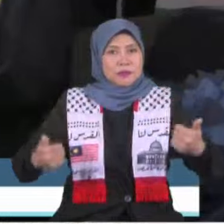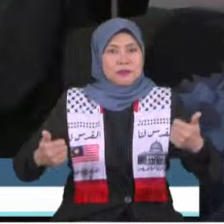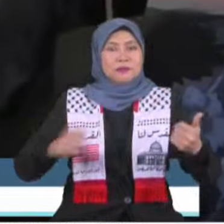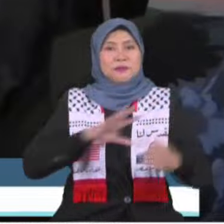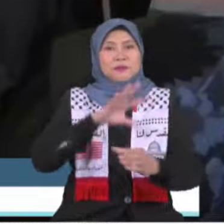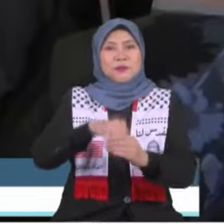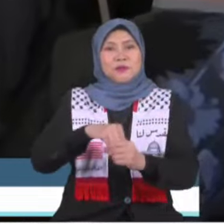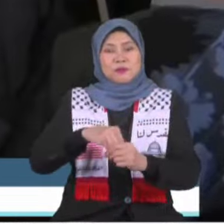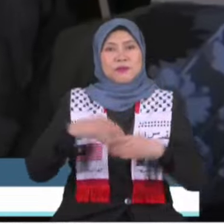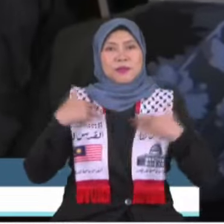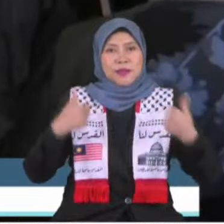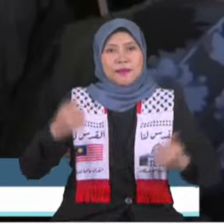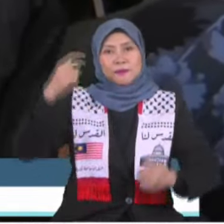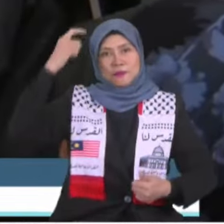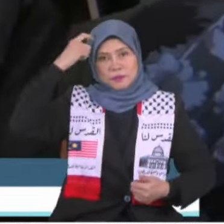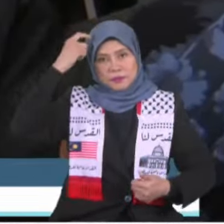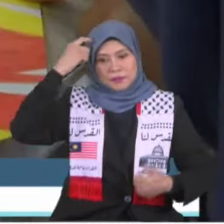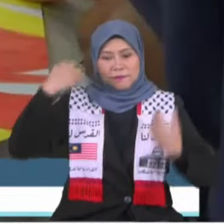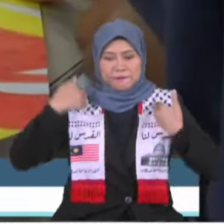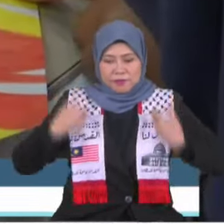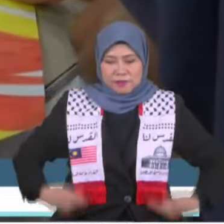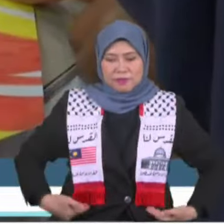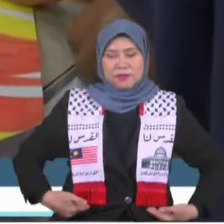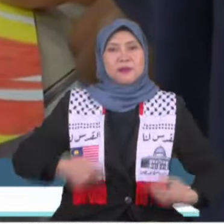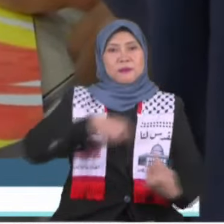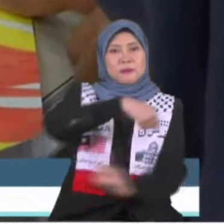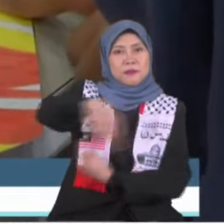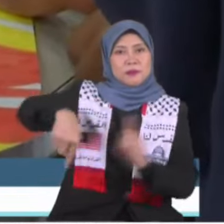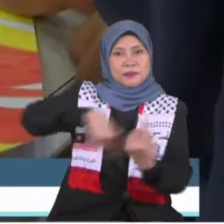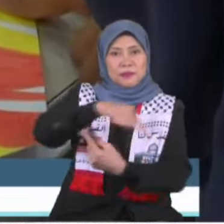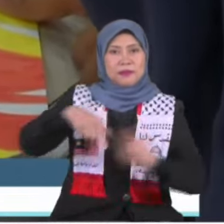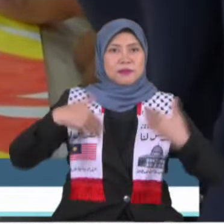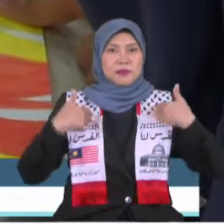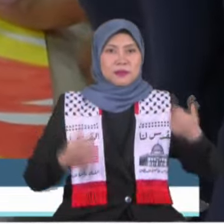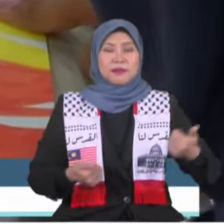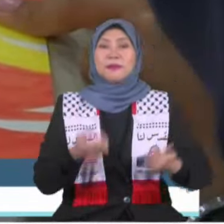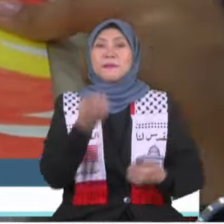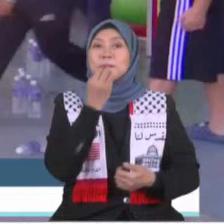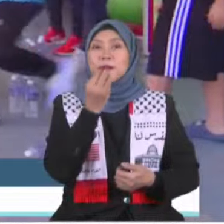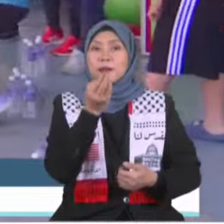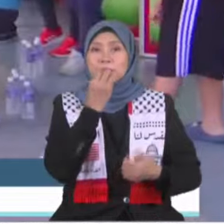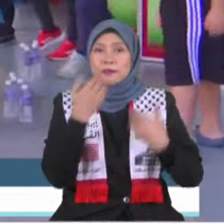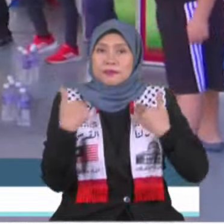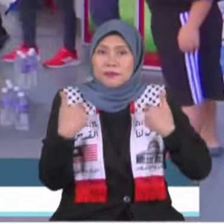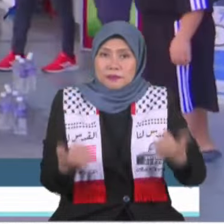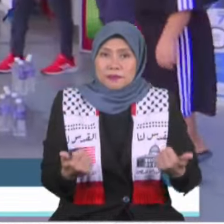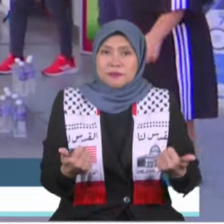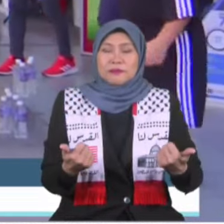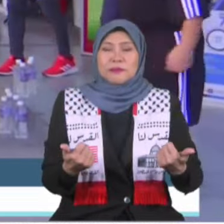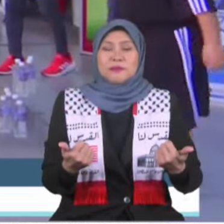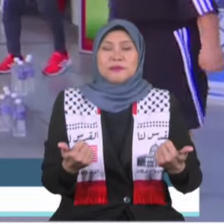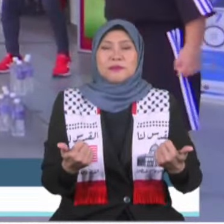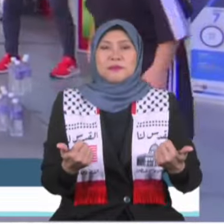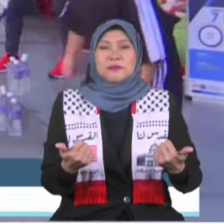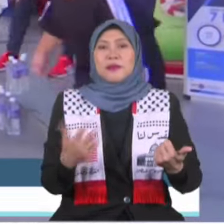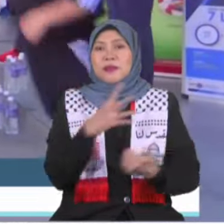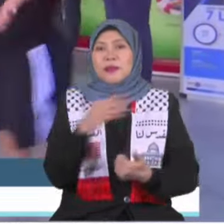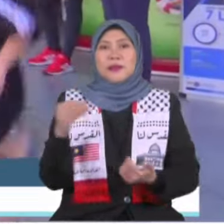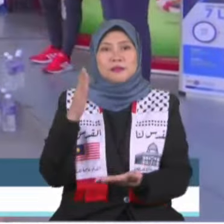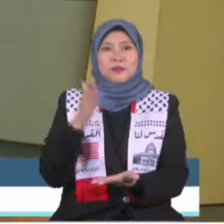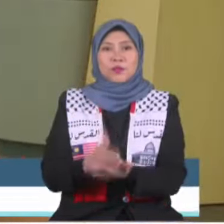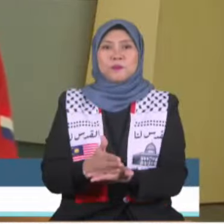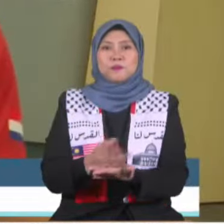merangkumi kesehatan minda, fizikal, persekitaran sihat, pemakanan yang sihat dan juga